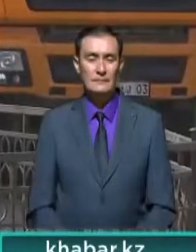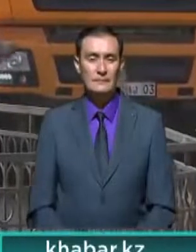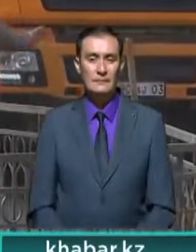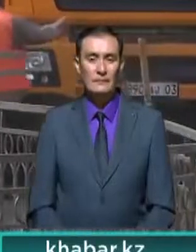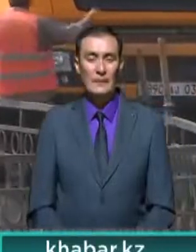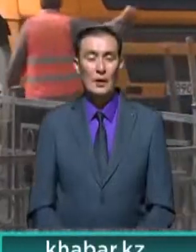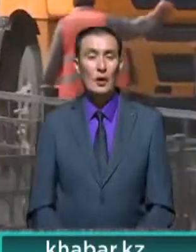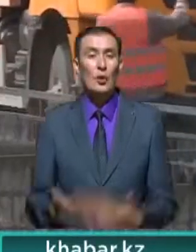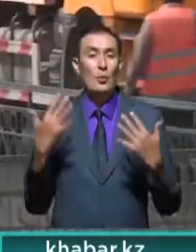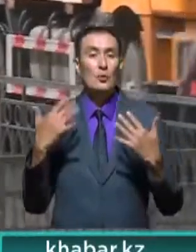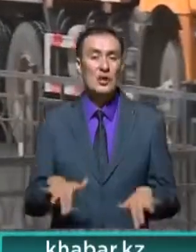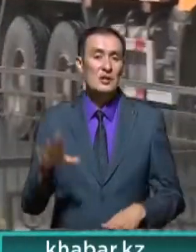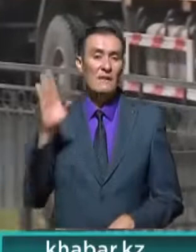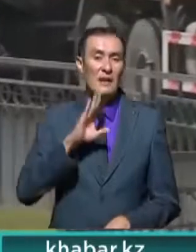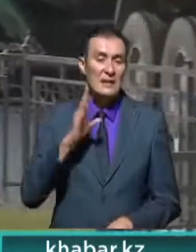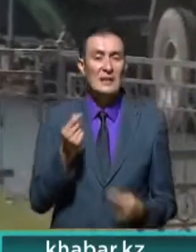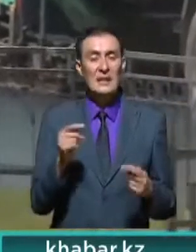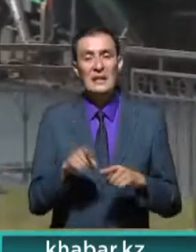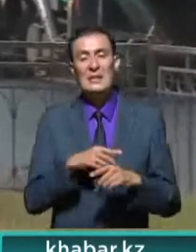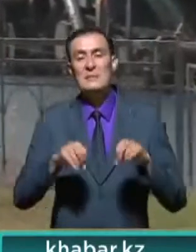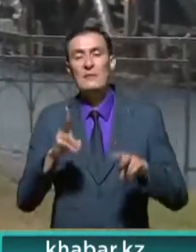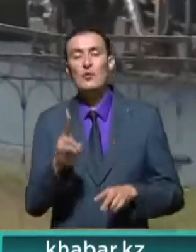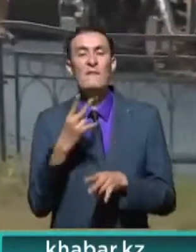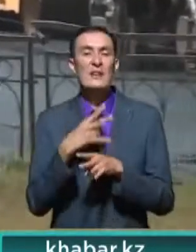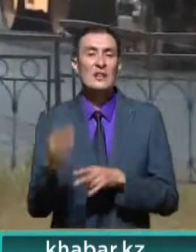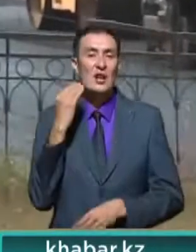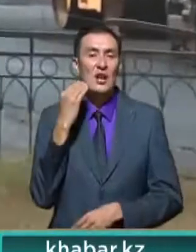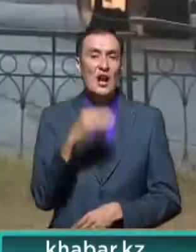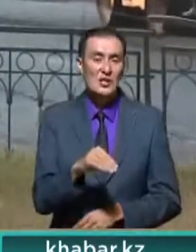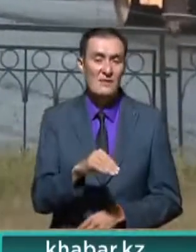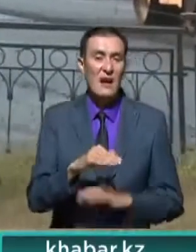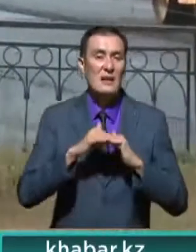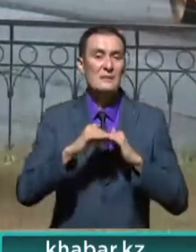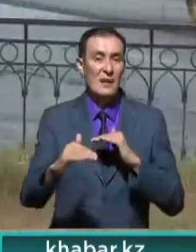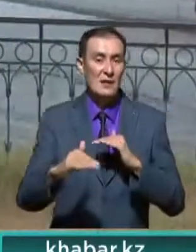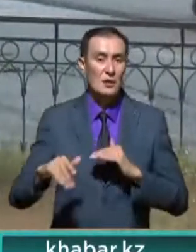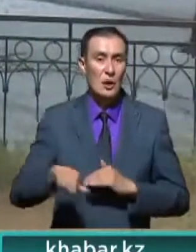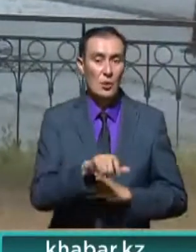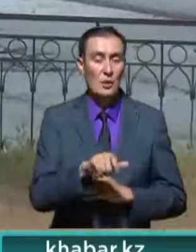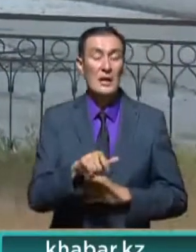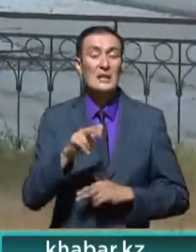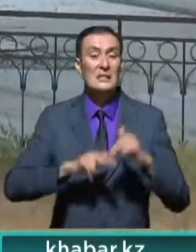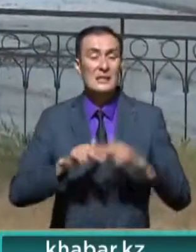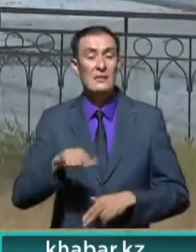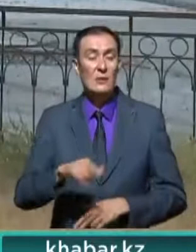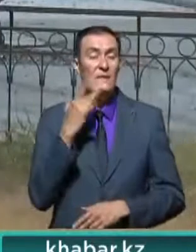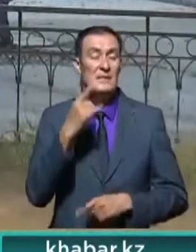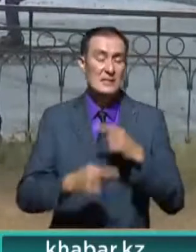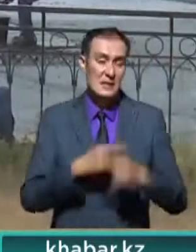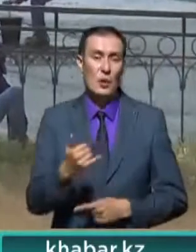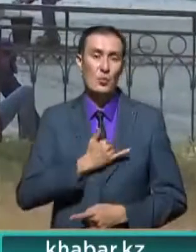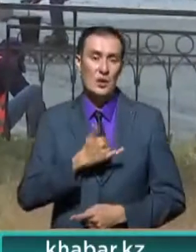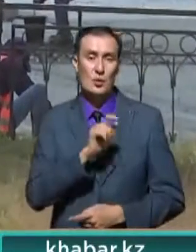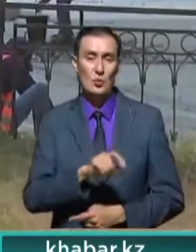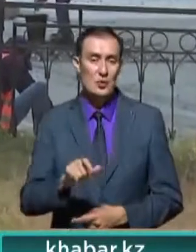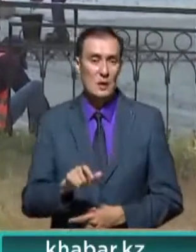Утечка денег, воды или специалистов? Что больше вредит качеству свежеукатанного асфальта? Вообще, тема дорожного строительства традиционно вызывает у наших